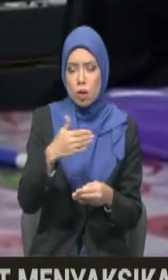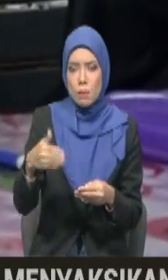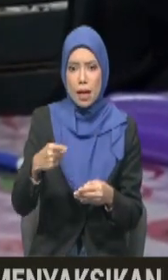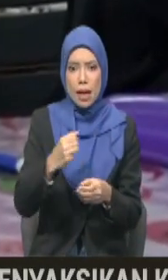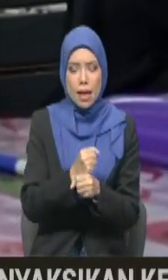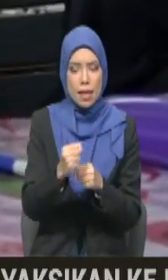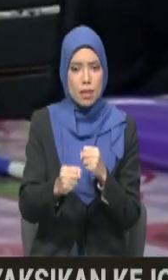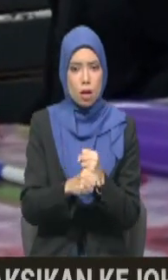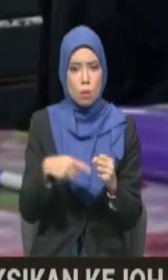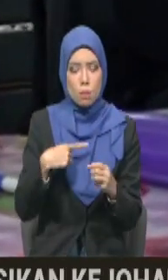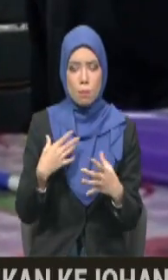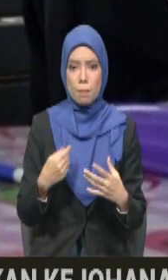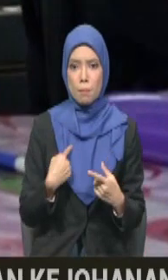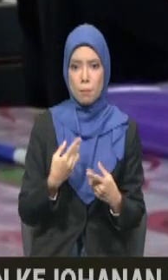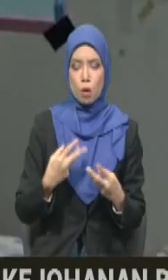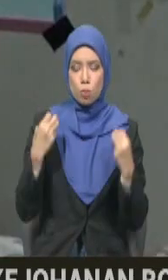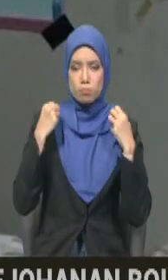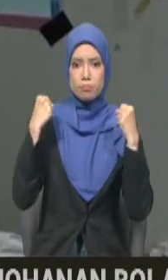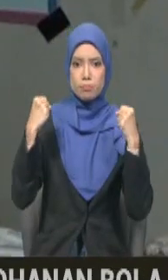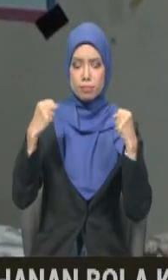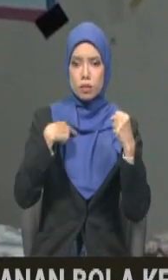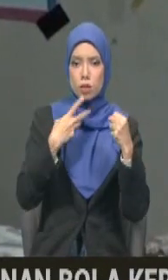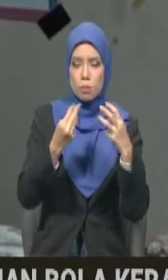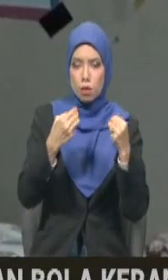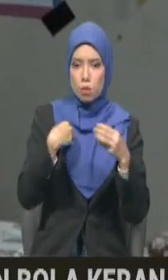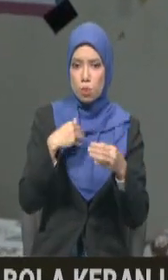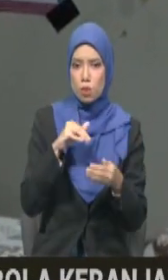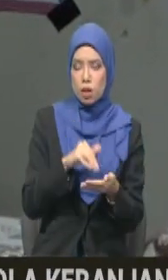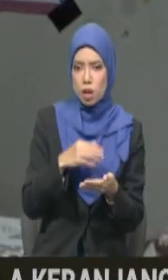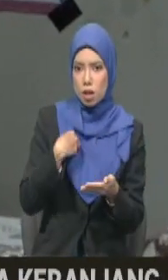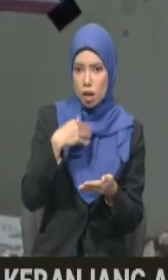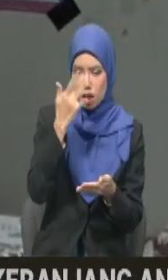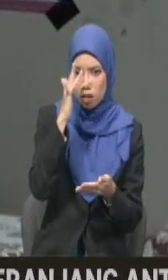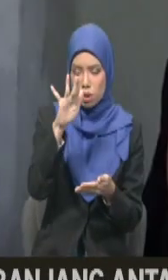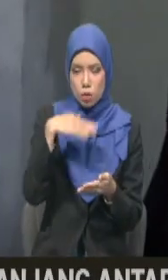untuk membina keyakinan dan melahirkan para mualaf yang